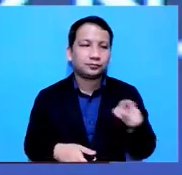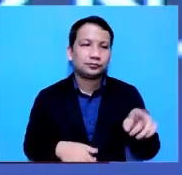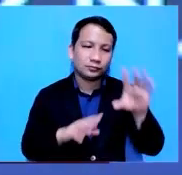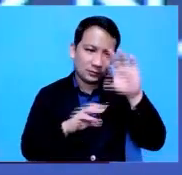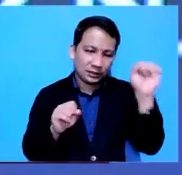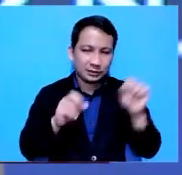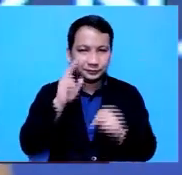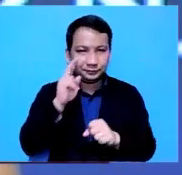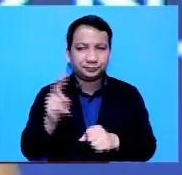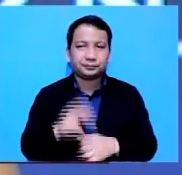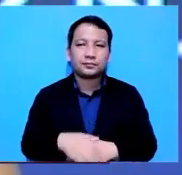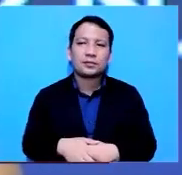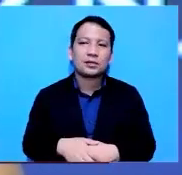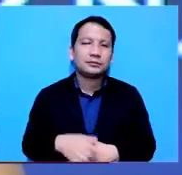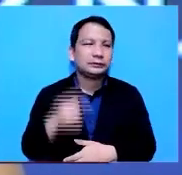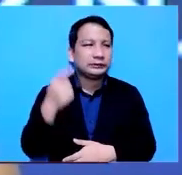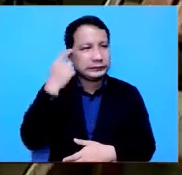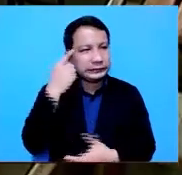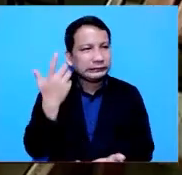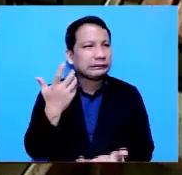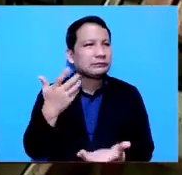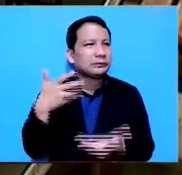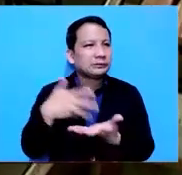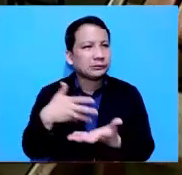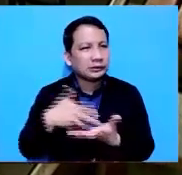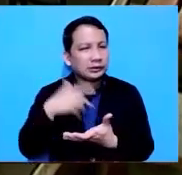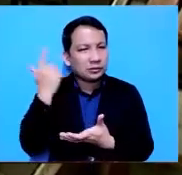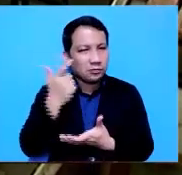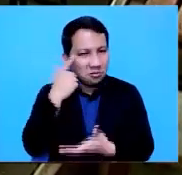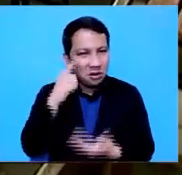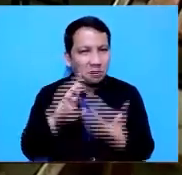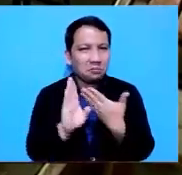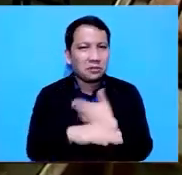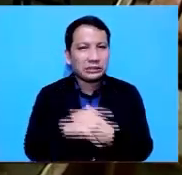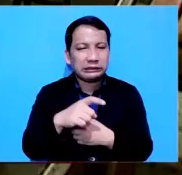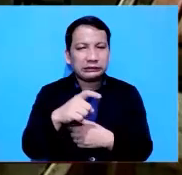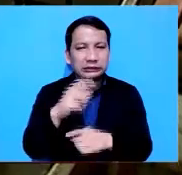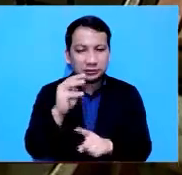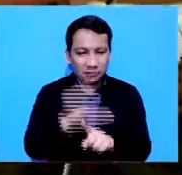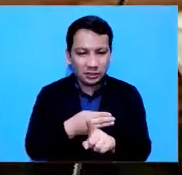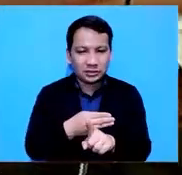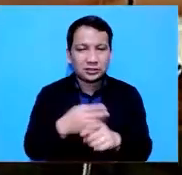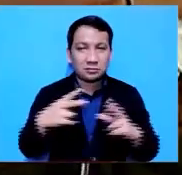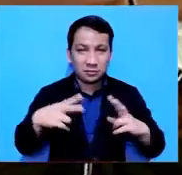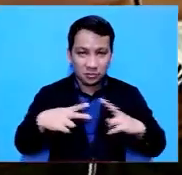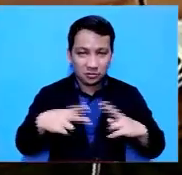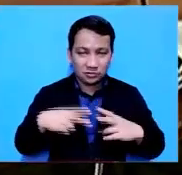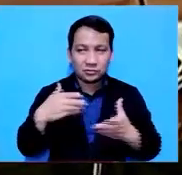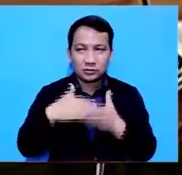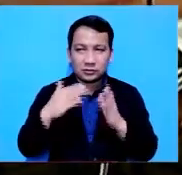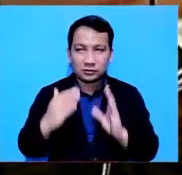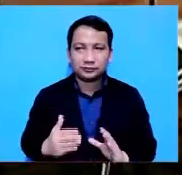Bongbong Marcos, pinag-aaralan na ng gobyerno na ibalik sa Marso ang bakasyon ng mga estudyante.